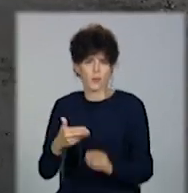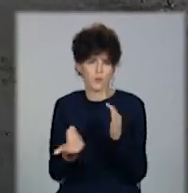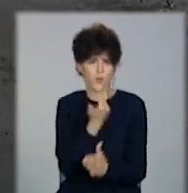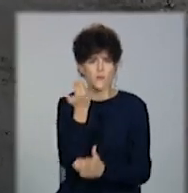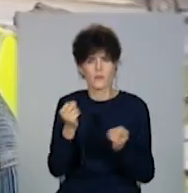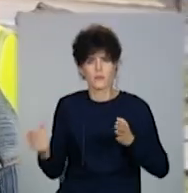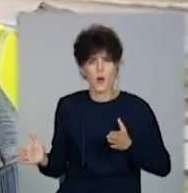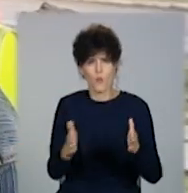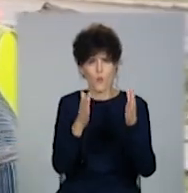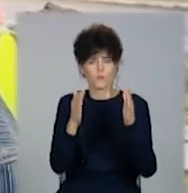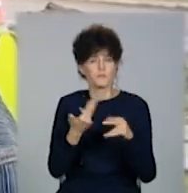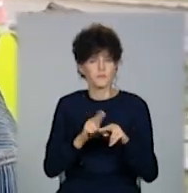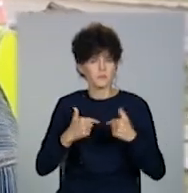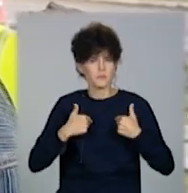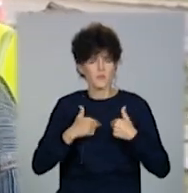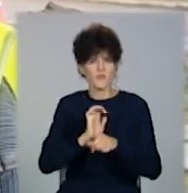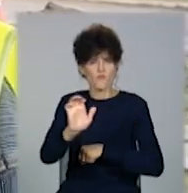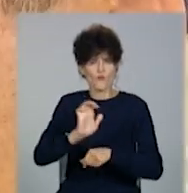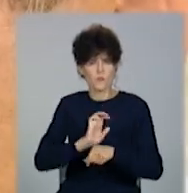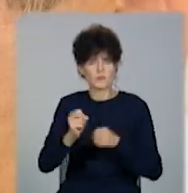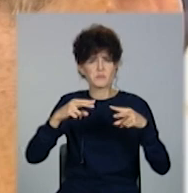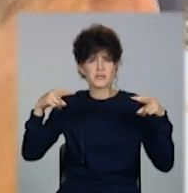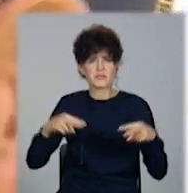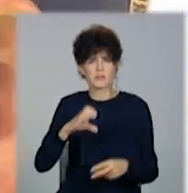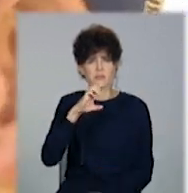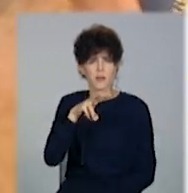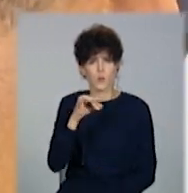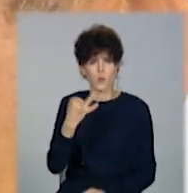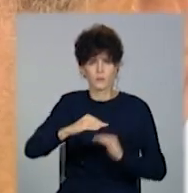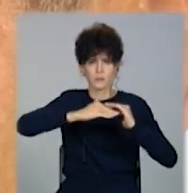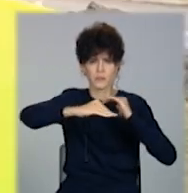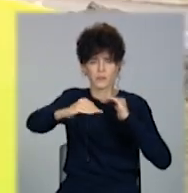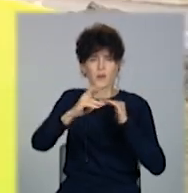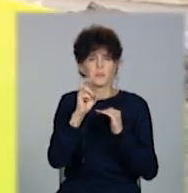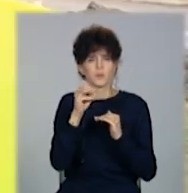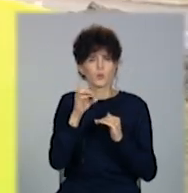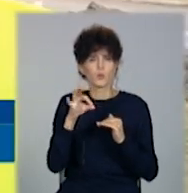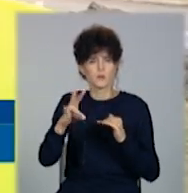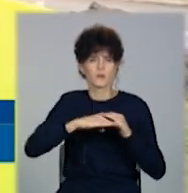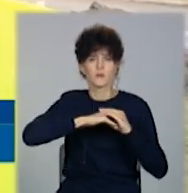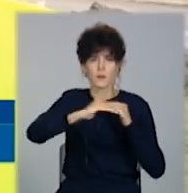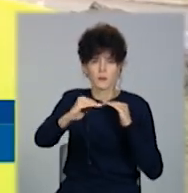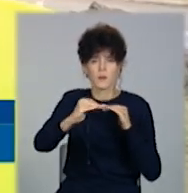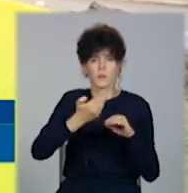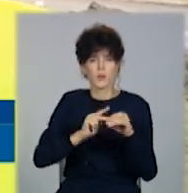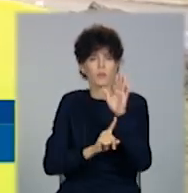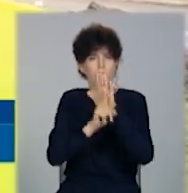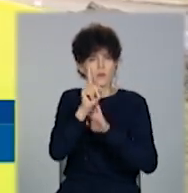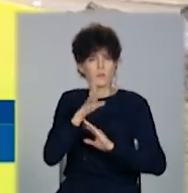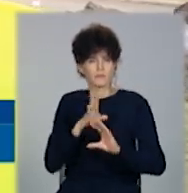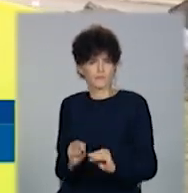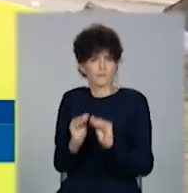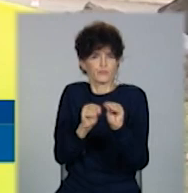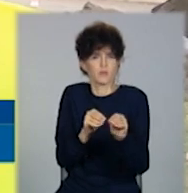Ми производимо усуством нижнього слою з асфальтобетоном. Ізначально на даному часті був проведений